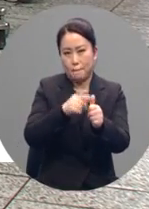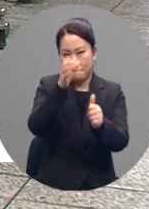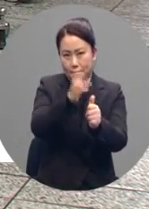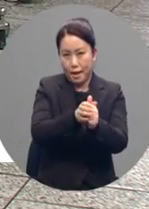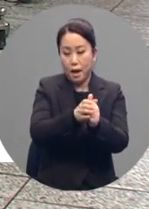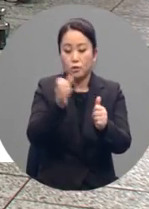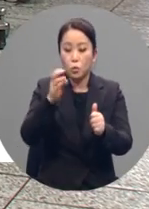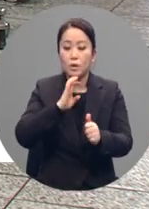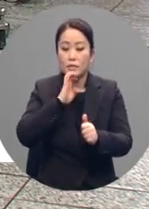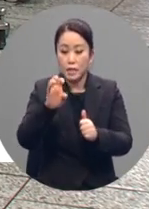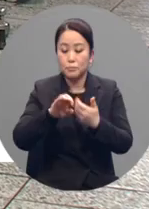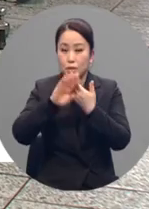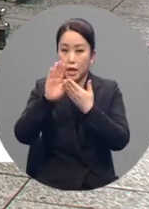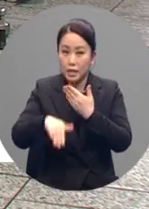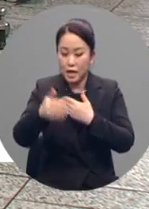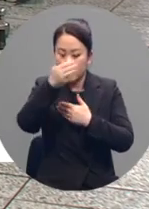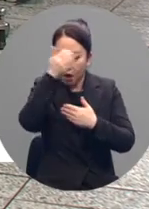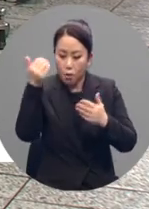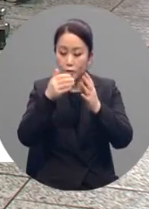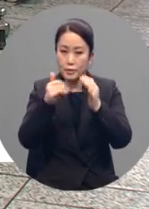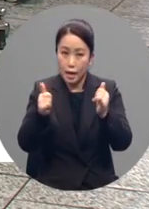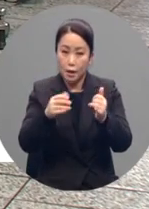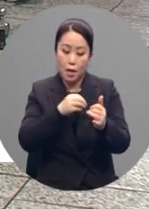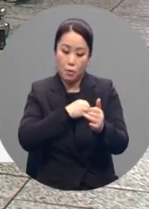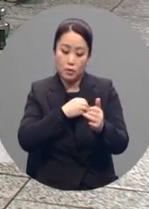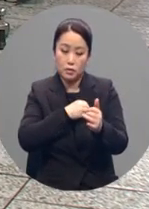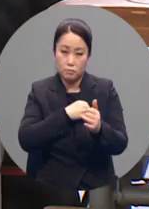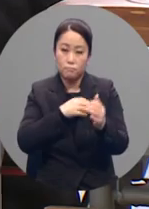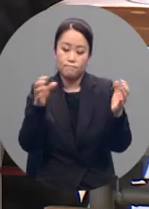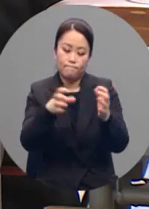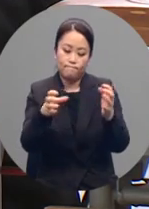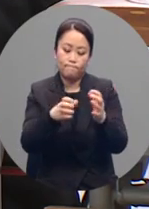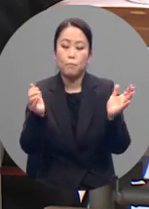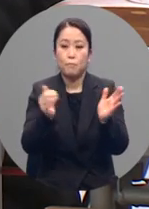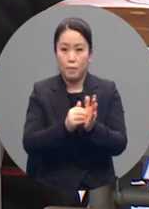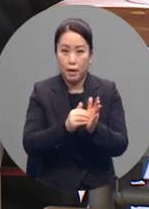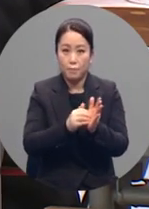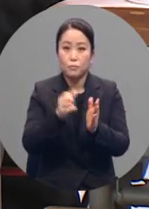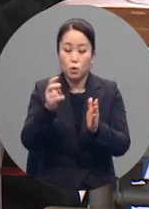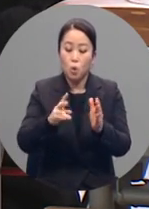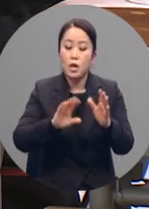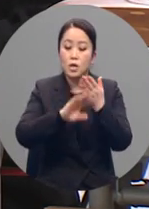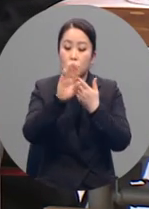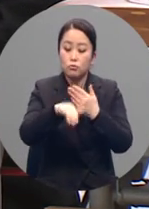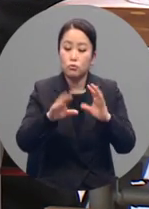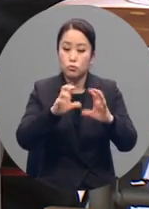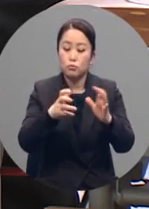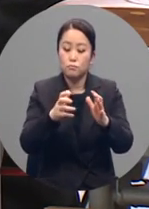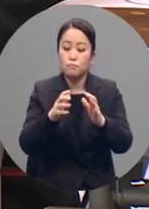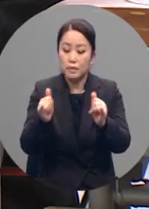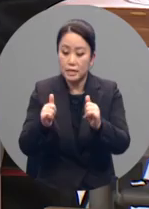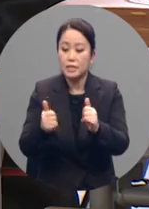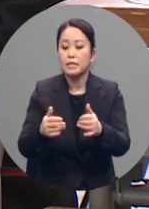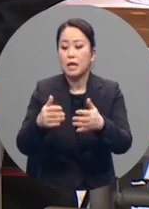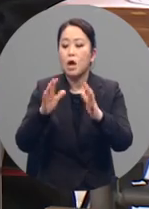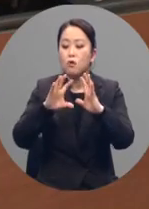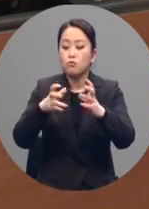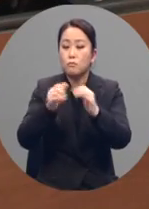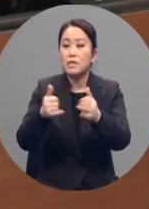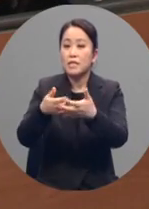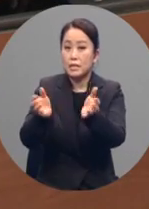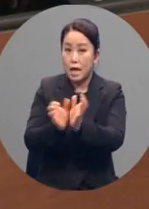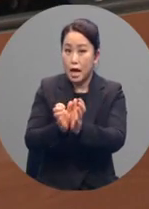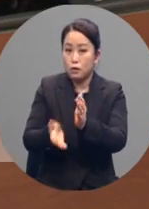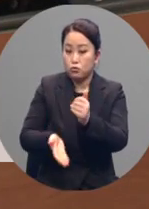이하 젊은 당원들을 주축으로 공간위를 꾸렸습니다. 이후 국민의당 추천인 2명을 추가해 공간위